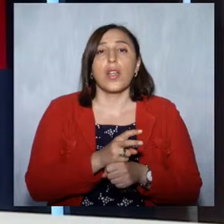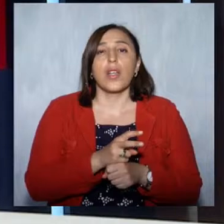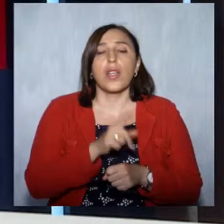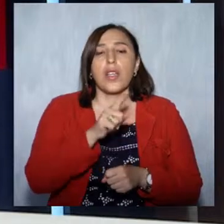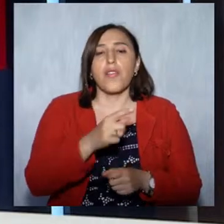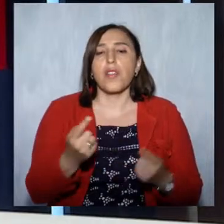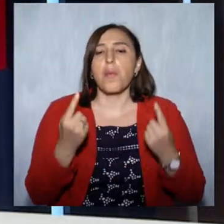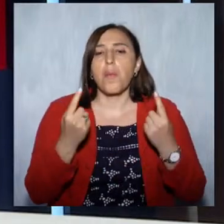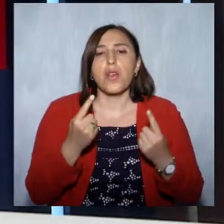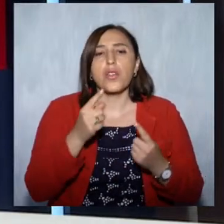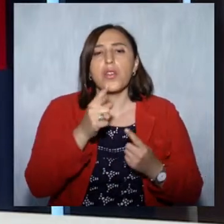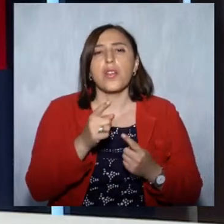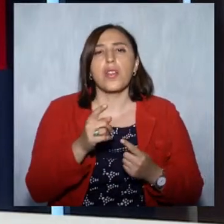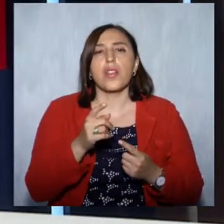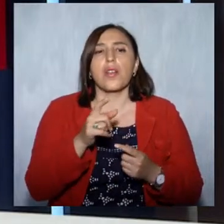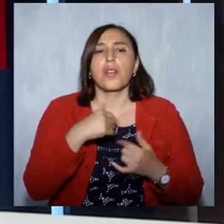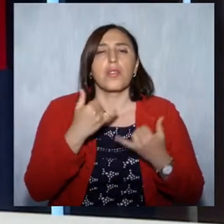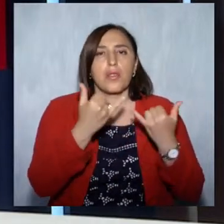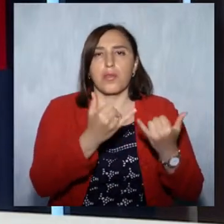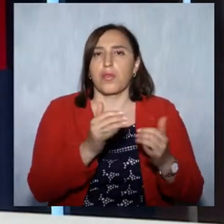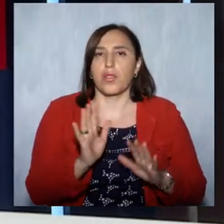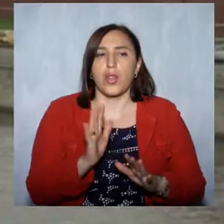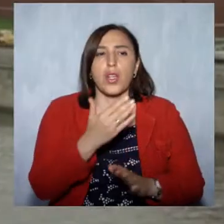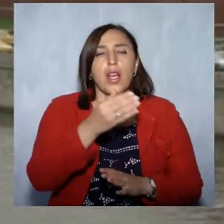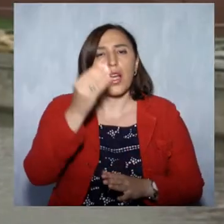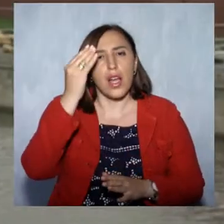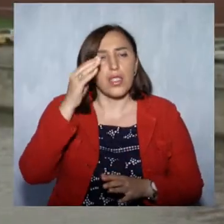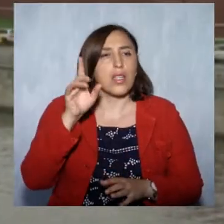ներկայացնում պաշտոնական Բաքվի տեսակետը։